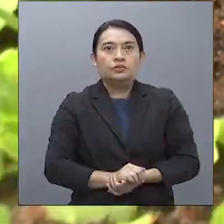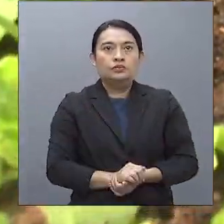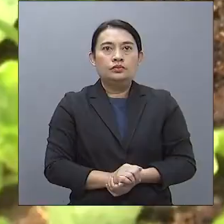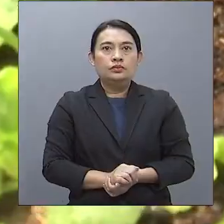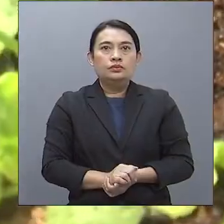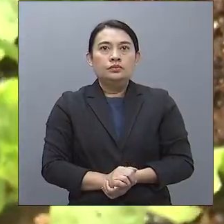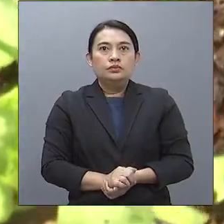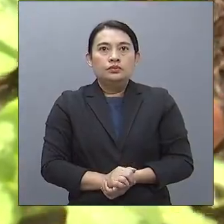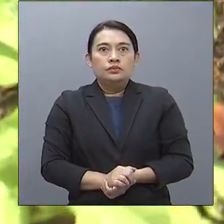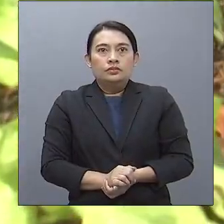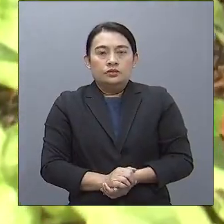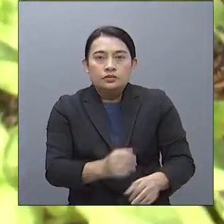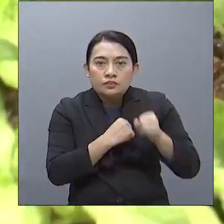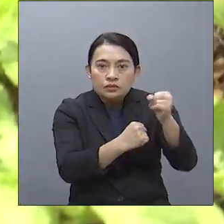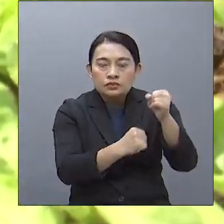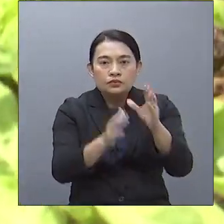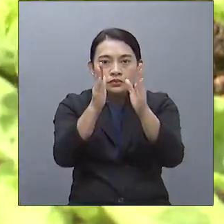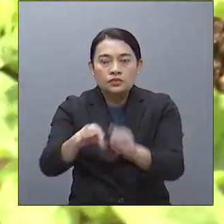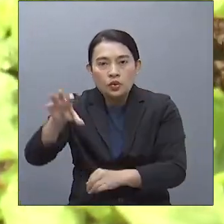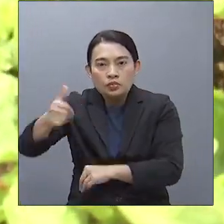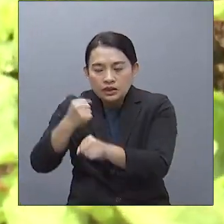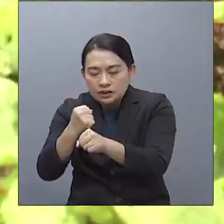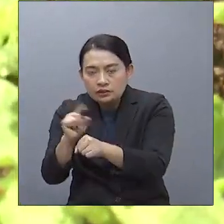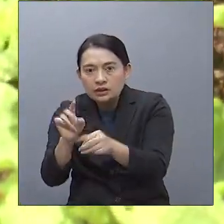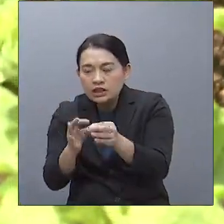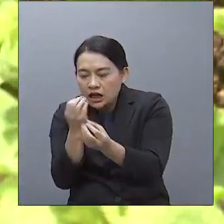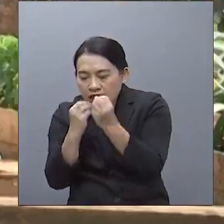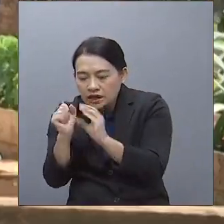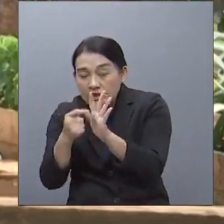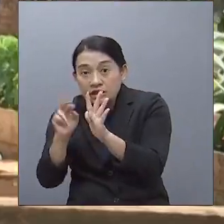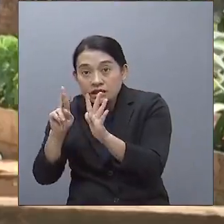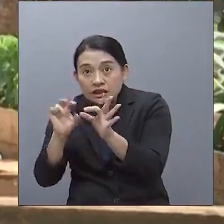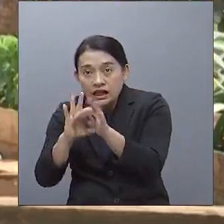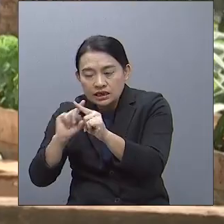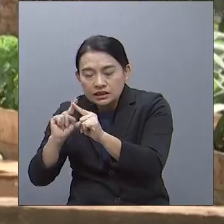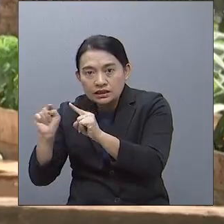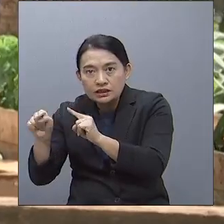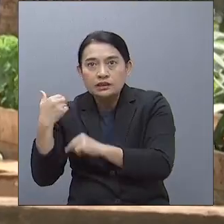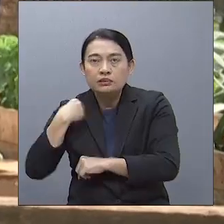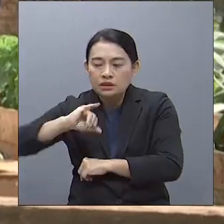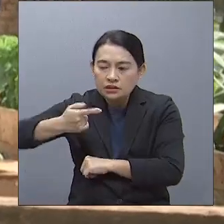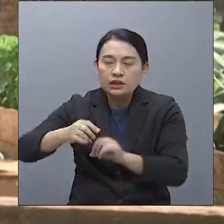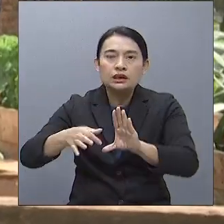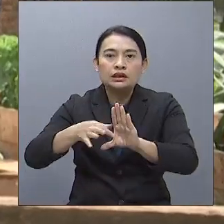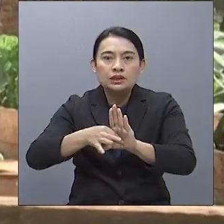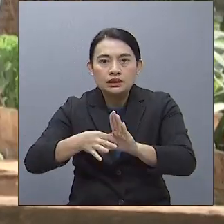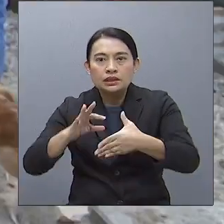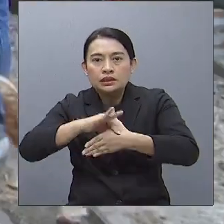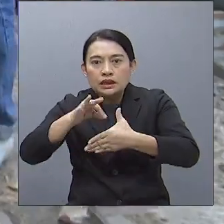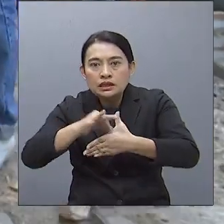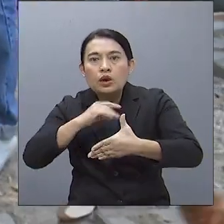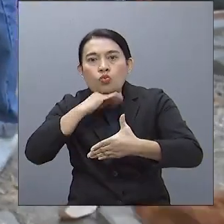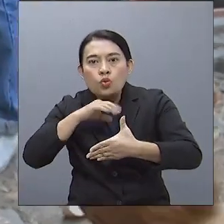ามที่จะให้คนเมืองเนี่ยลดการกินสารเร่งต่างๆจริงๆทุกวันเราอาจจะได้กินสารเร่งจากเนื้อสัตว์เนื้อหมูเนื้